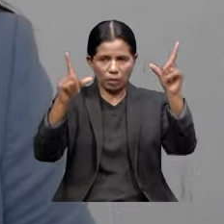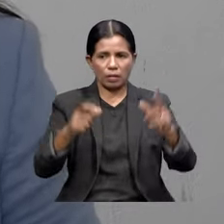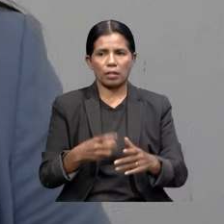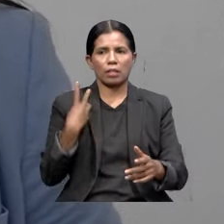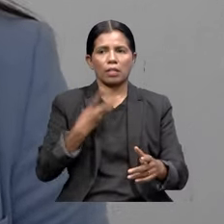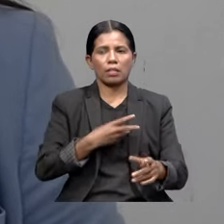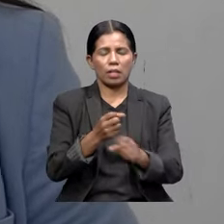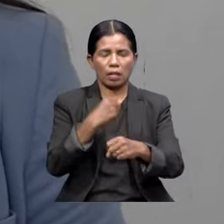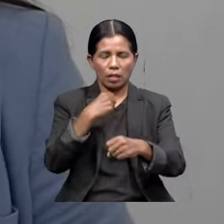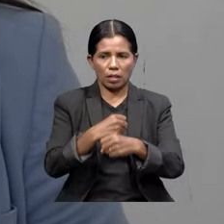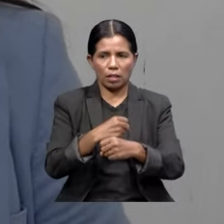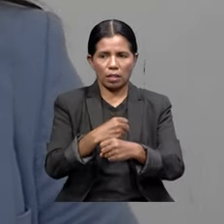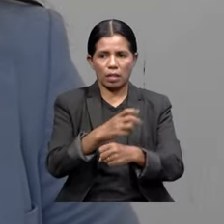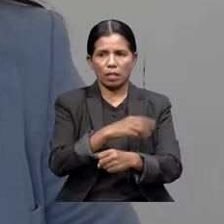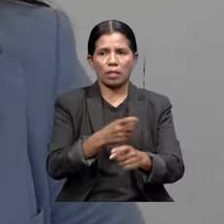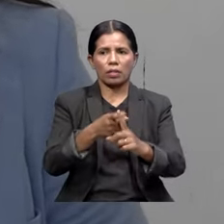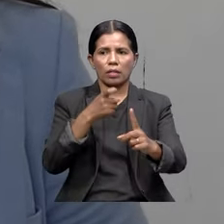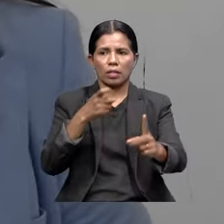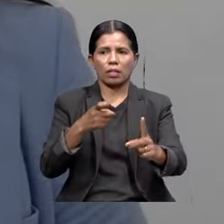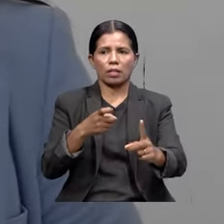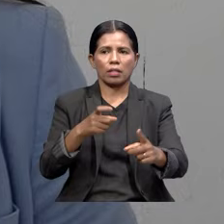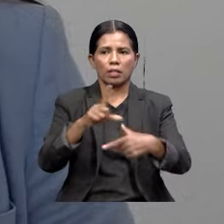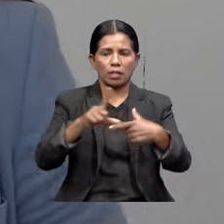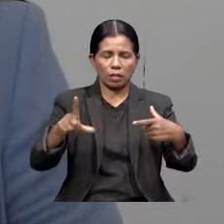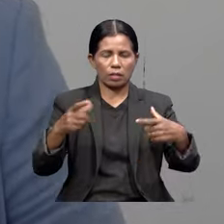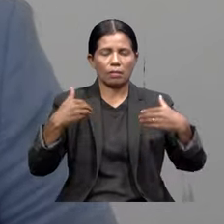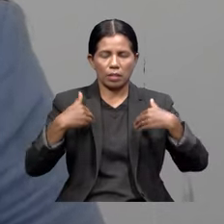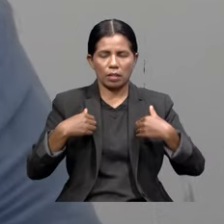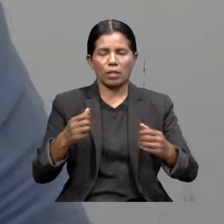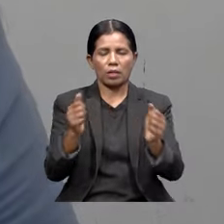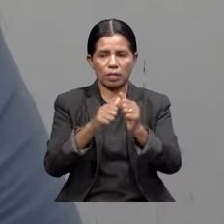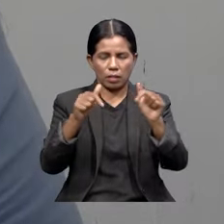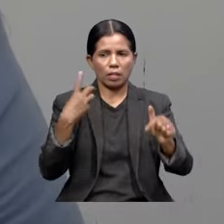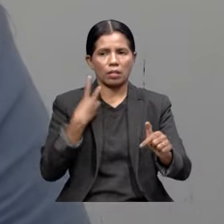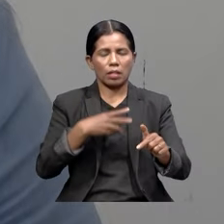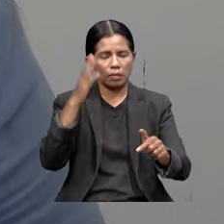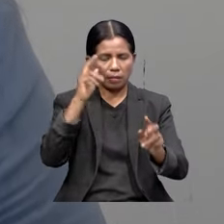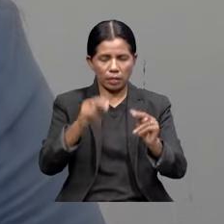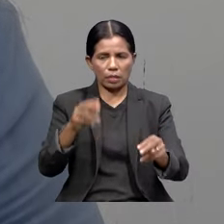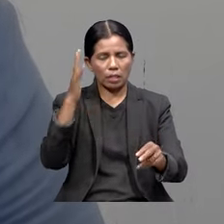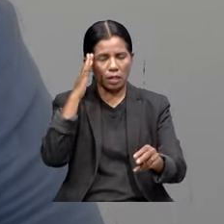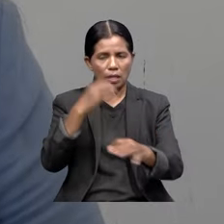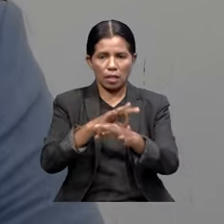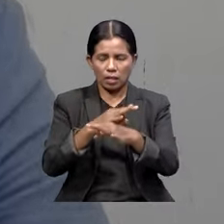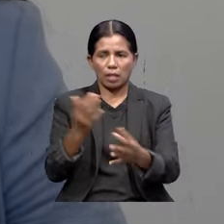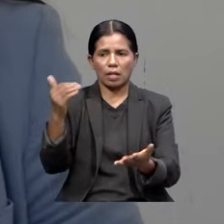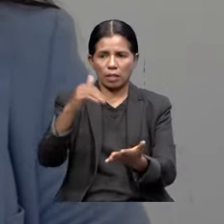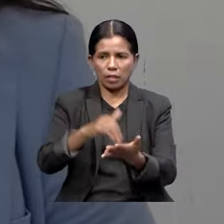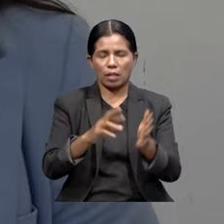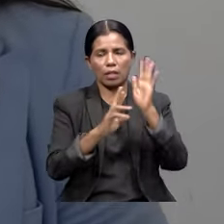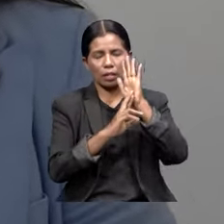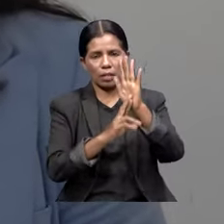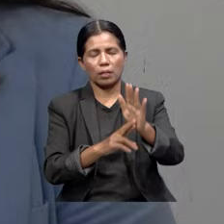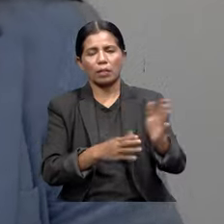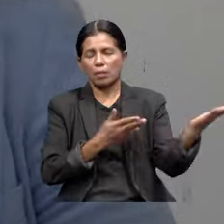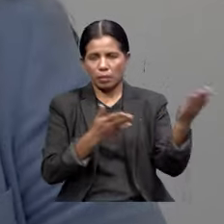halo ne be maka pas lihusi linya ne be ma iha anta hore ne mak hanoi te presisa hadia fel fale hare de relator ne be mak